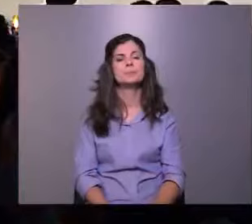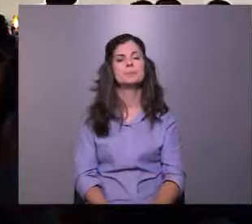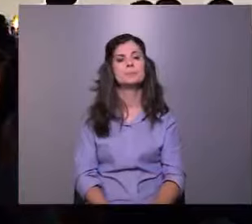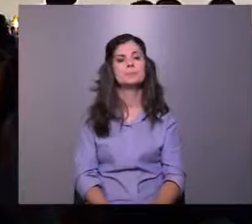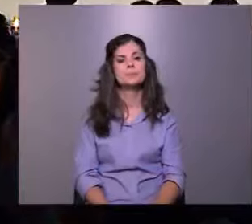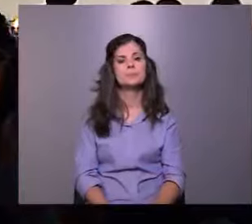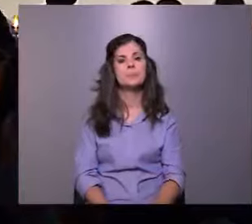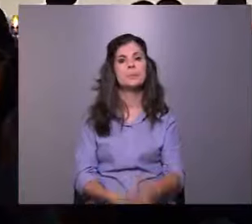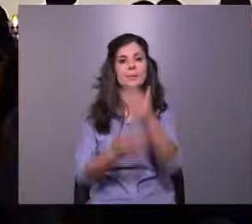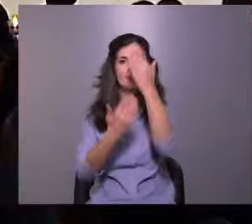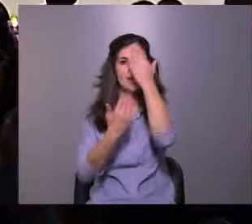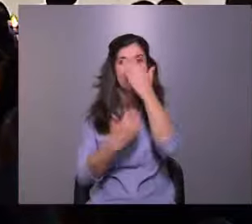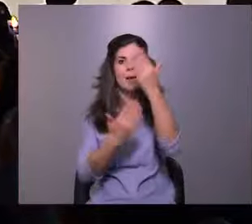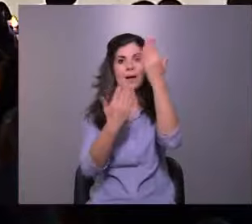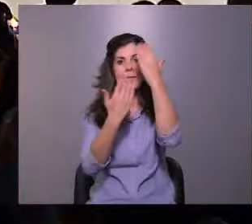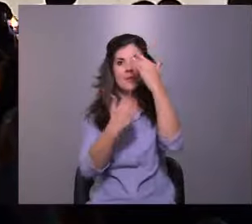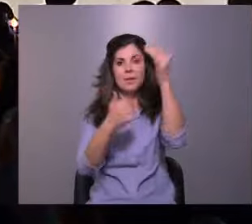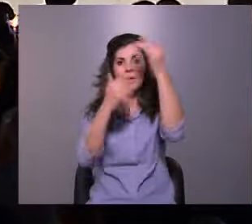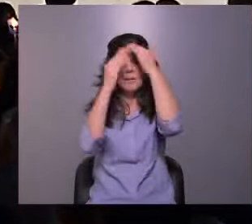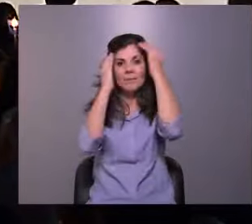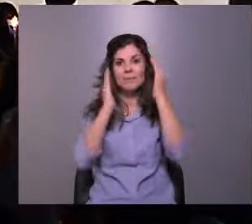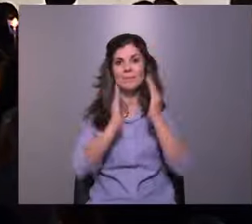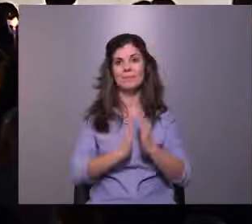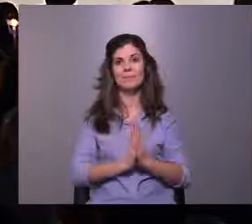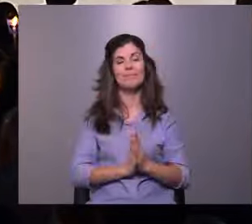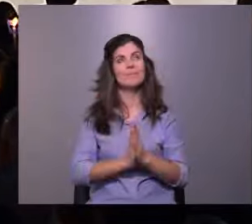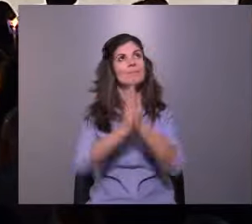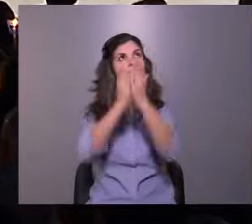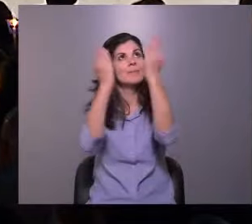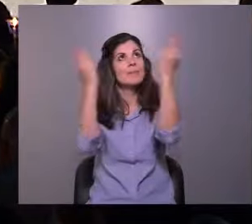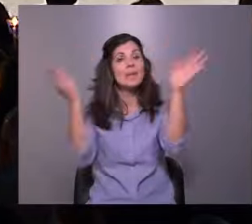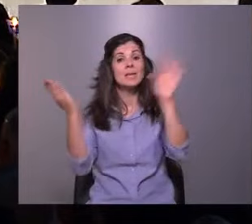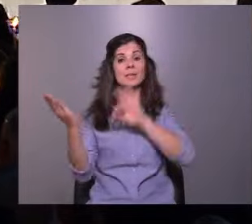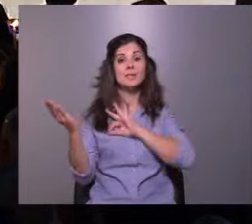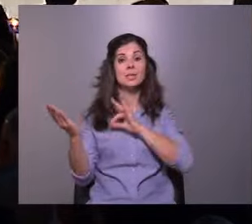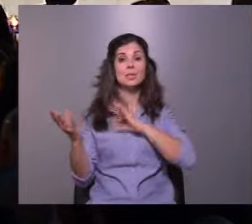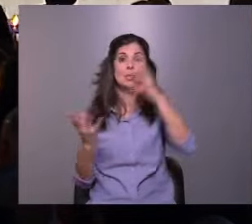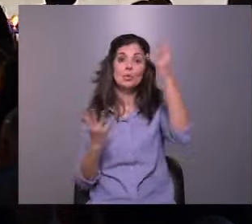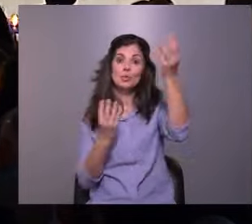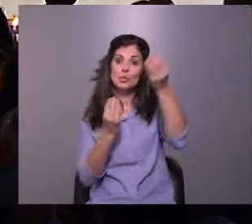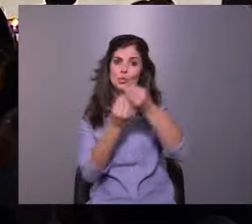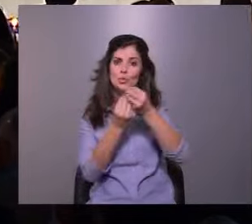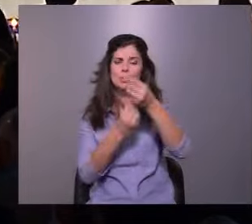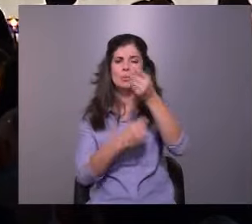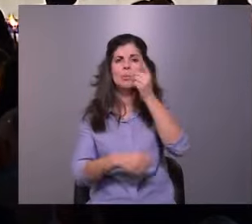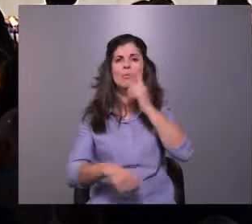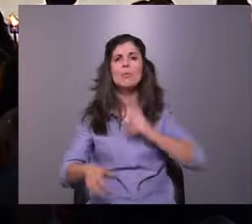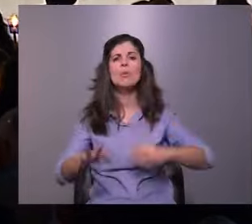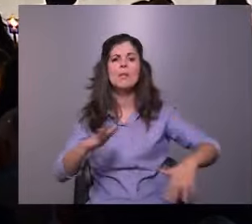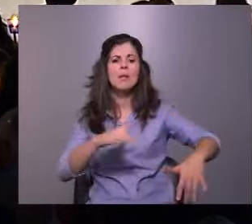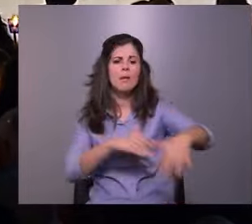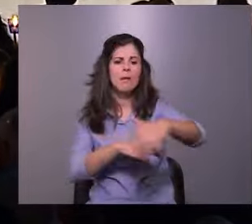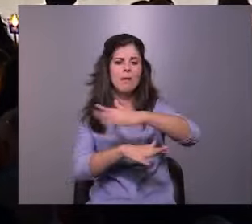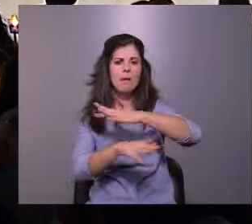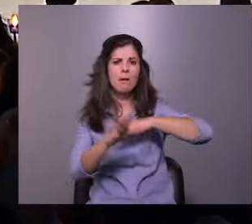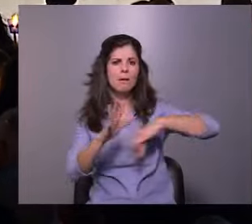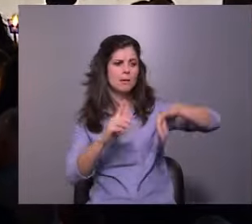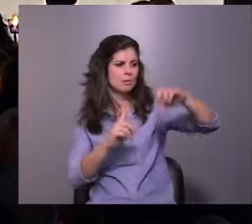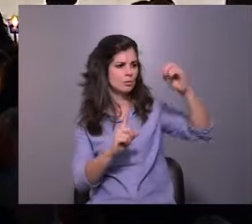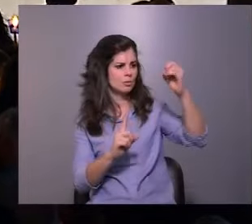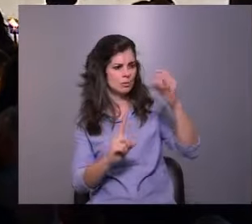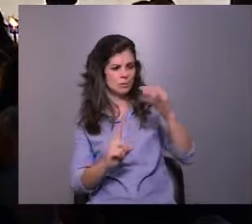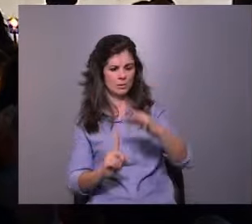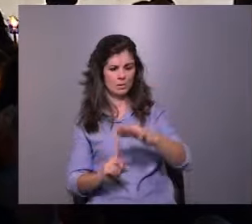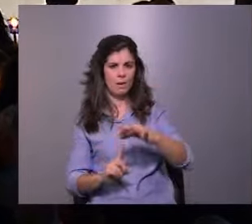i błogosławiony owoc żywota Twojego, Jezus.